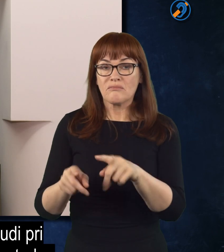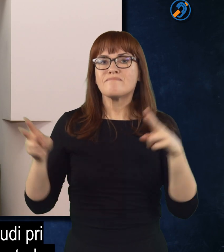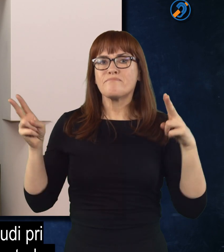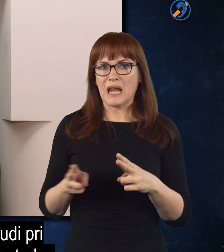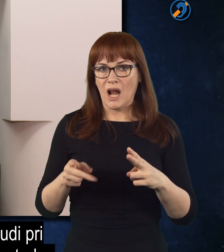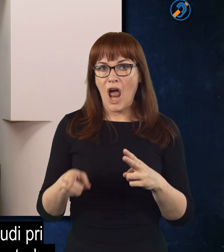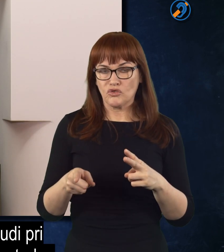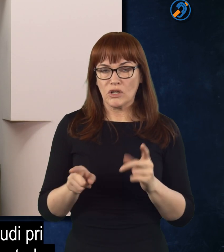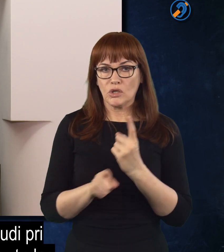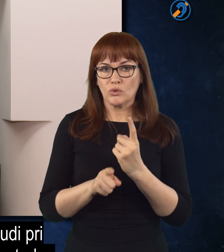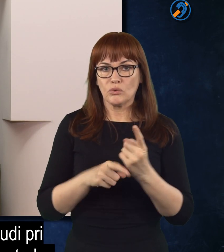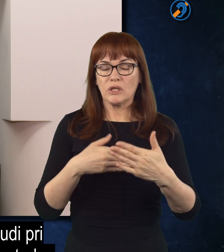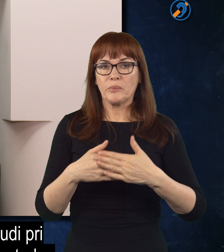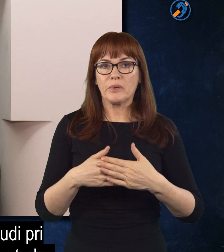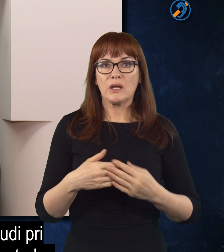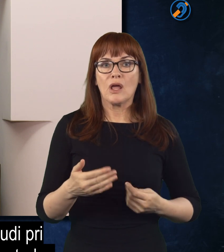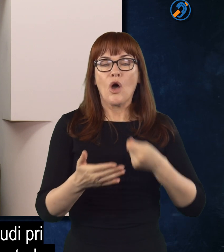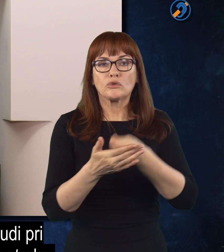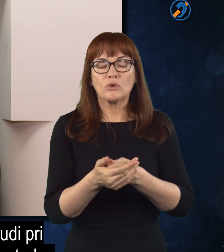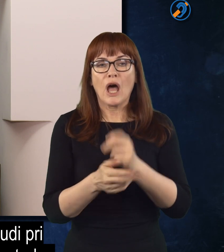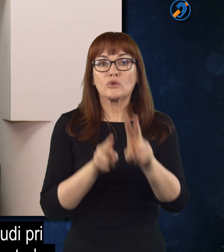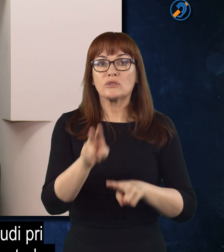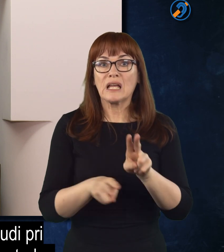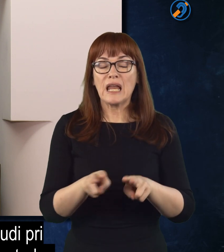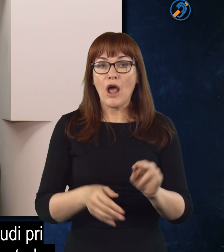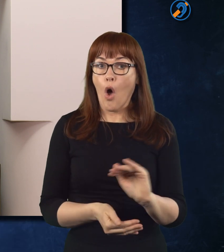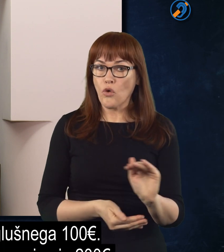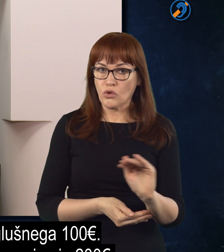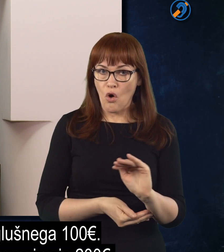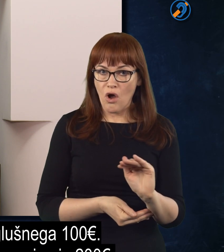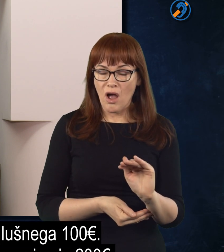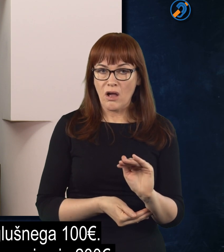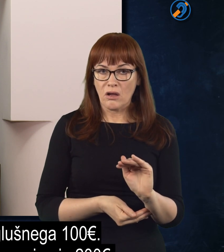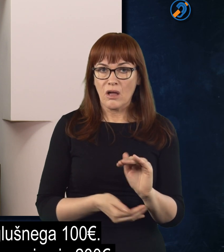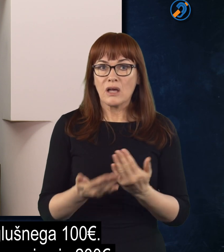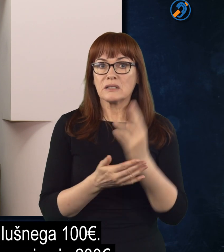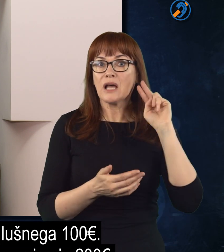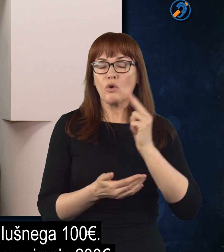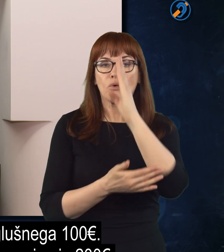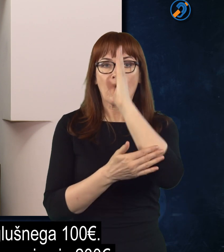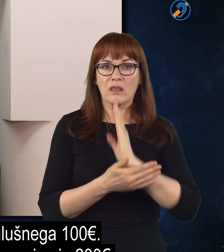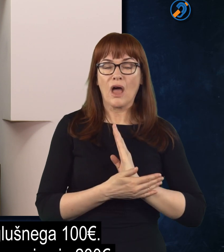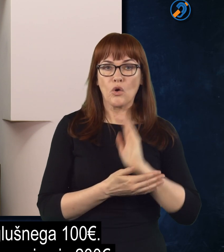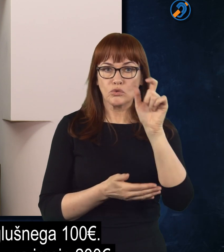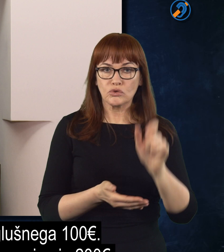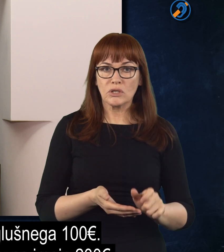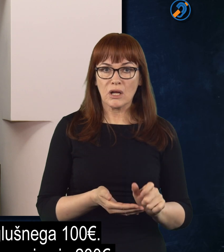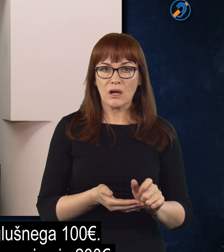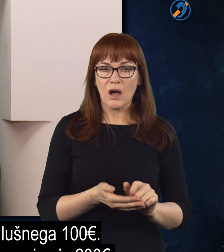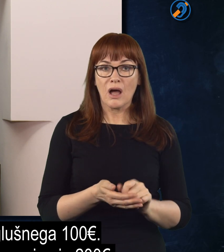Prikrajšani so tudi pri dodatku za nego otroka, ki je za gluhega in